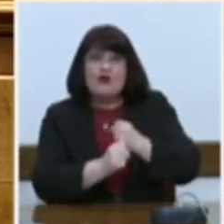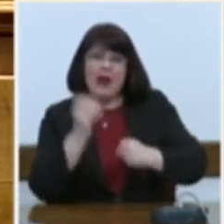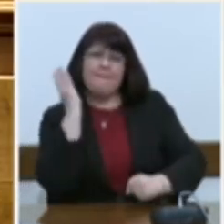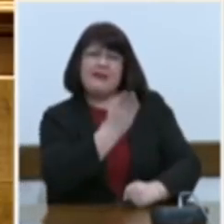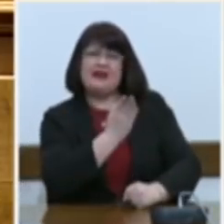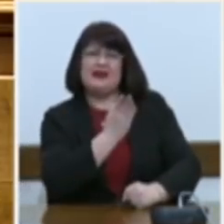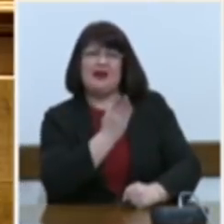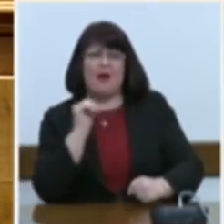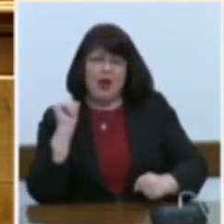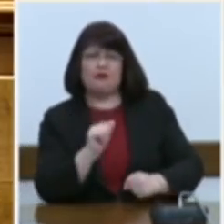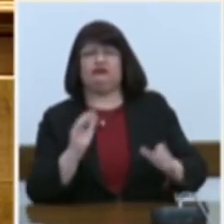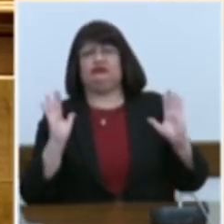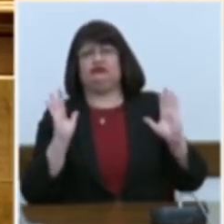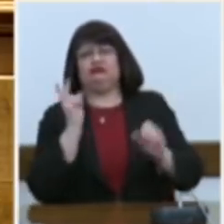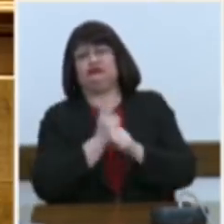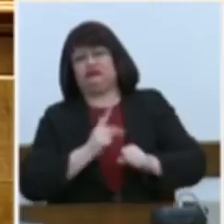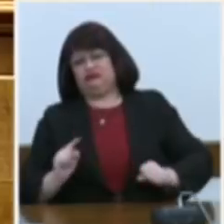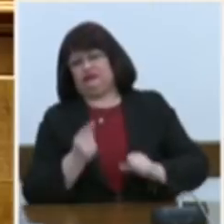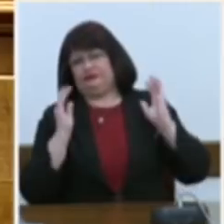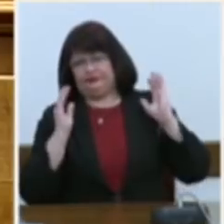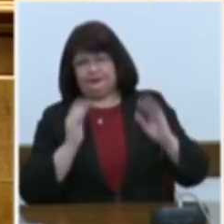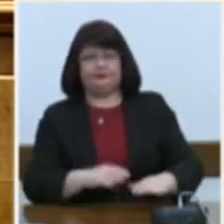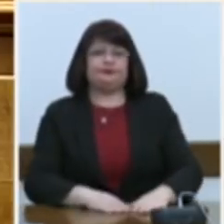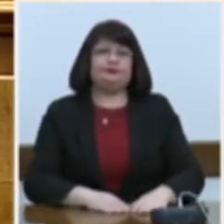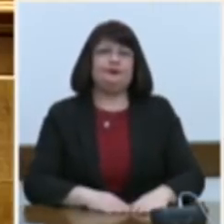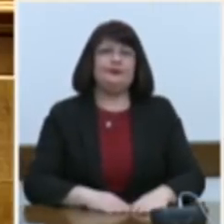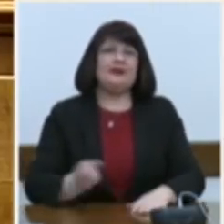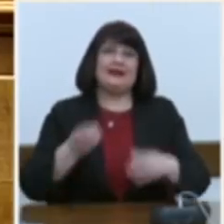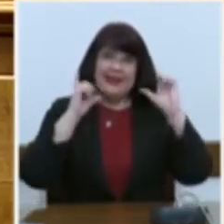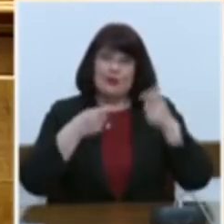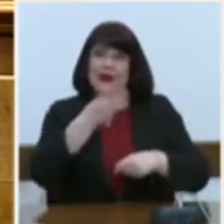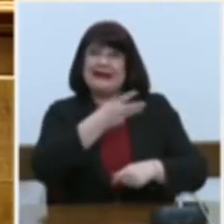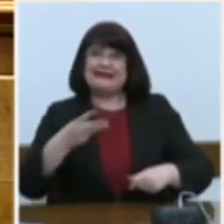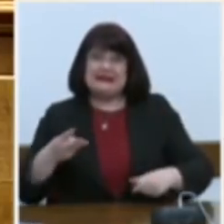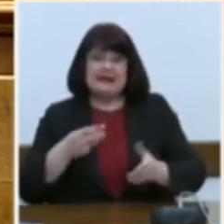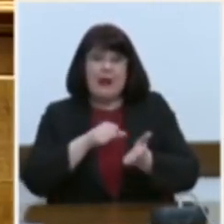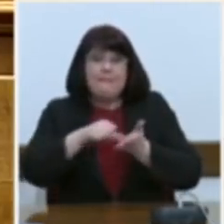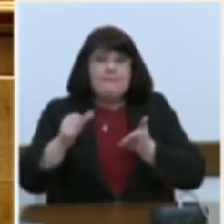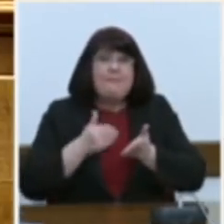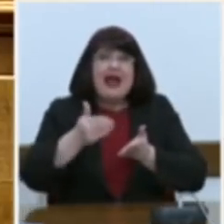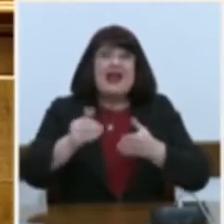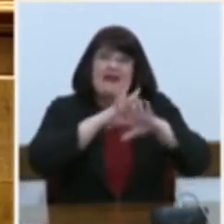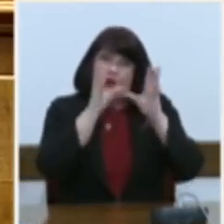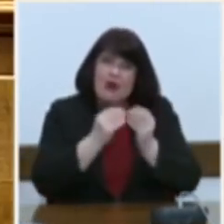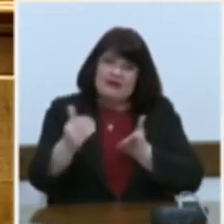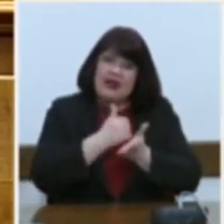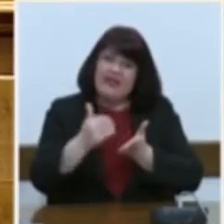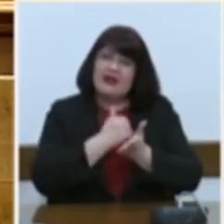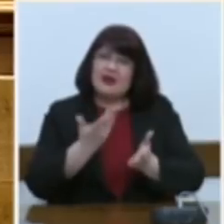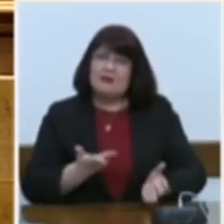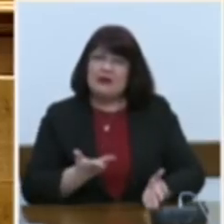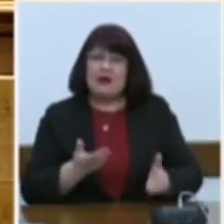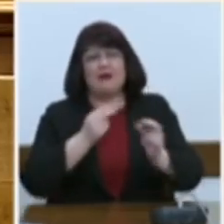ευθύνη Νέας Δημοκρατίας και ΣΥΡΙΖΑ για τα ζητήματα της παραγραφής των παραπάνω αδικημάτων, ως